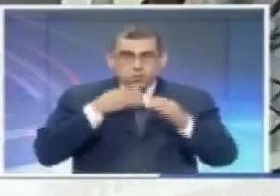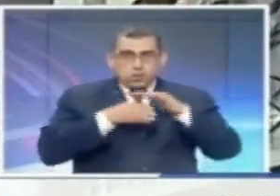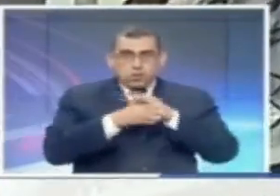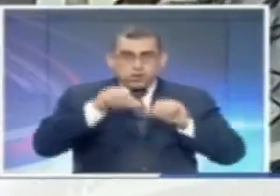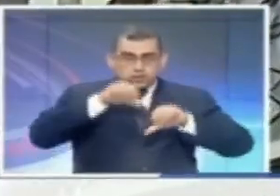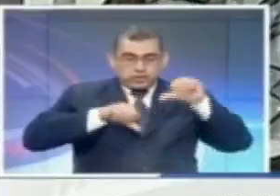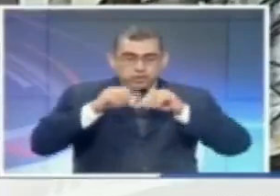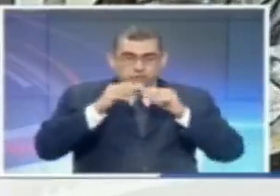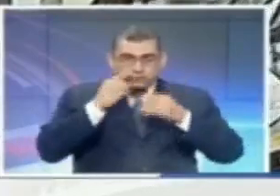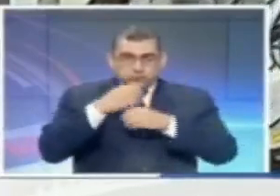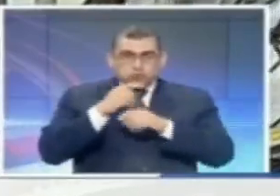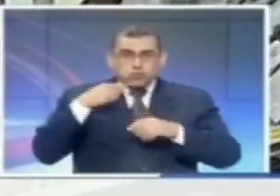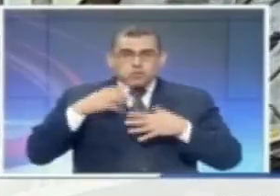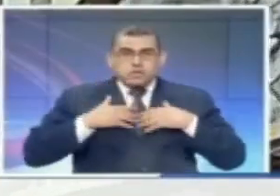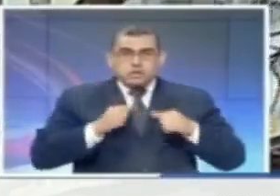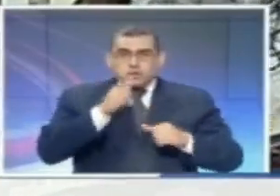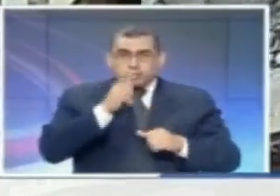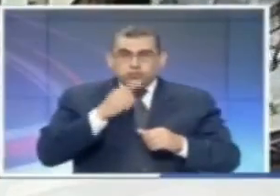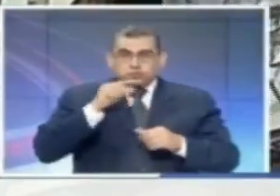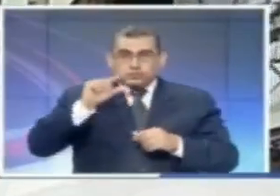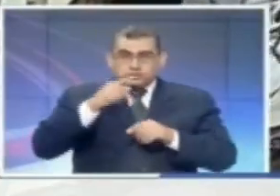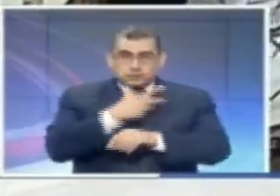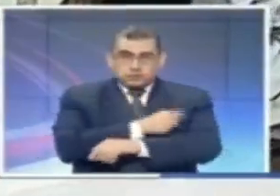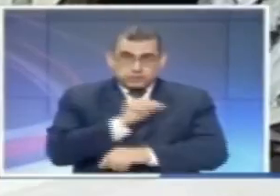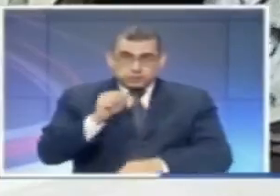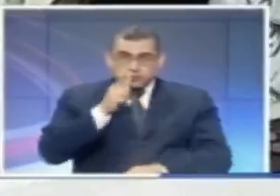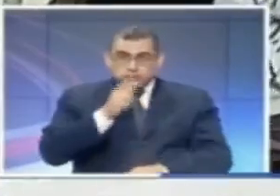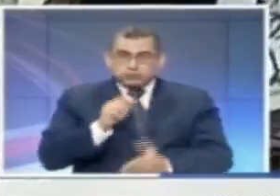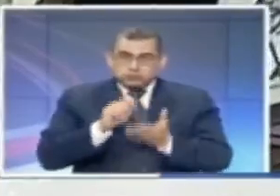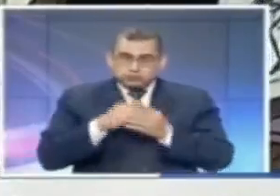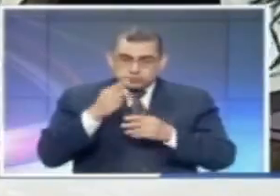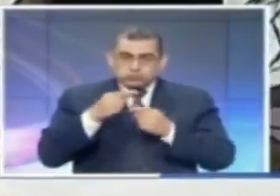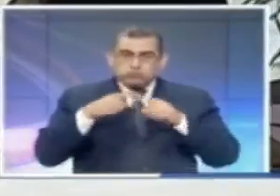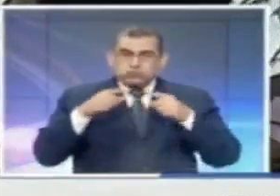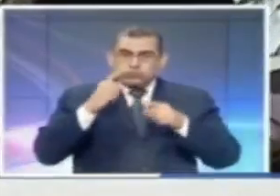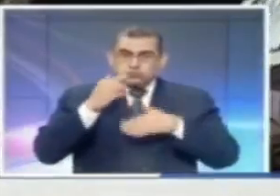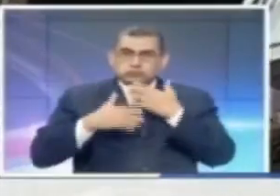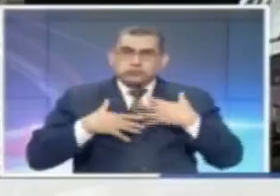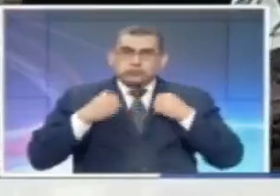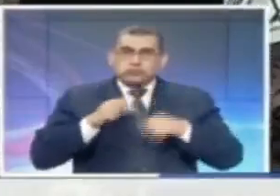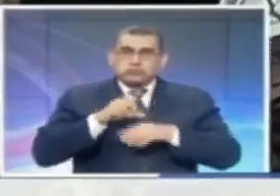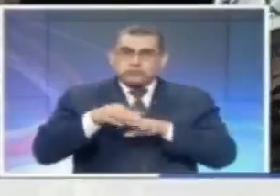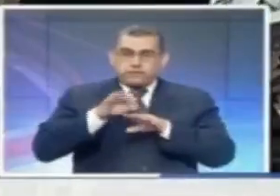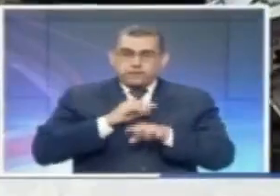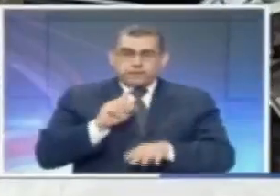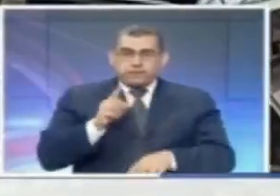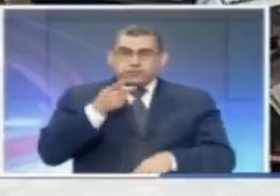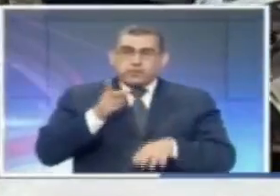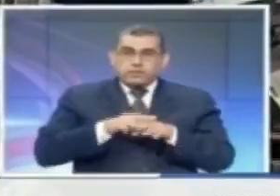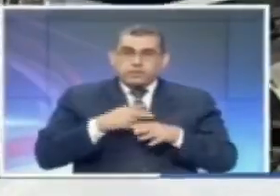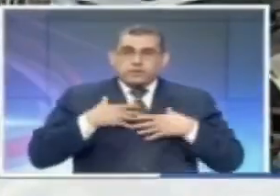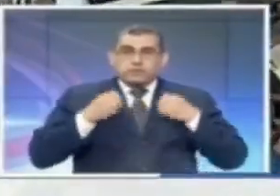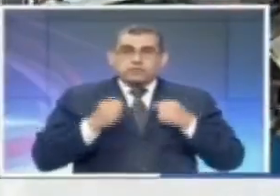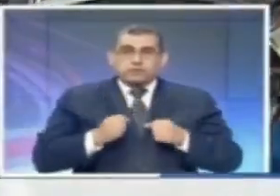الدواء. وأكدت الصحة أن لقاح أسترازينيكا أثبت فعالية في الوقاية من الإصابة بفيروس كورونا، فضلا